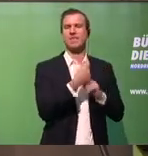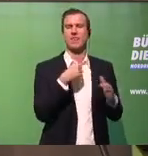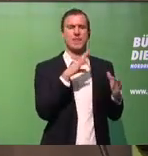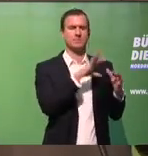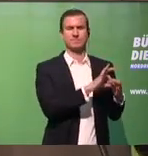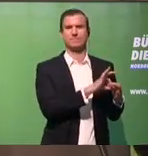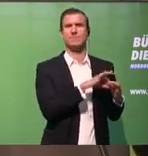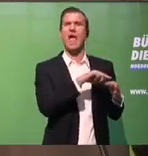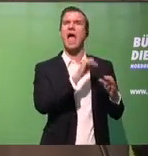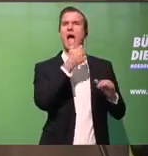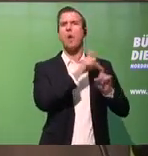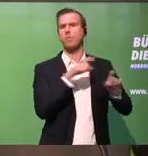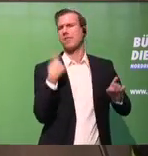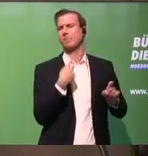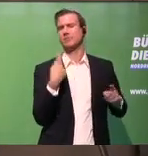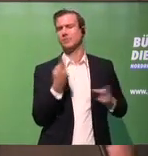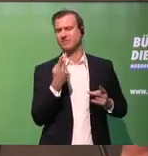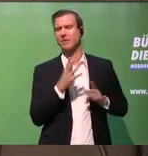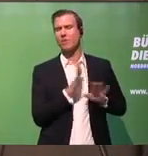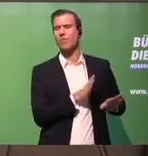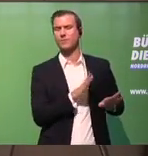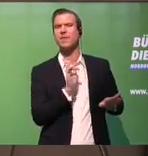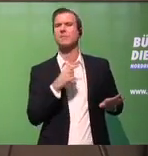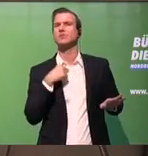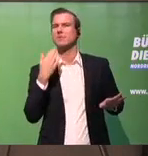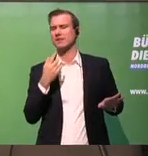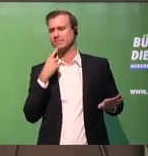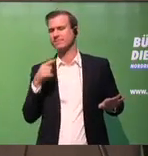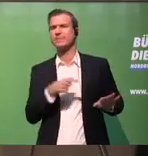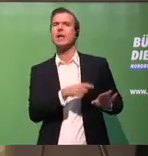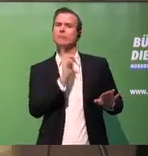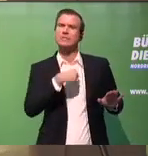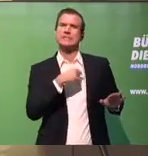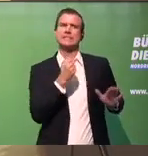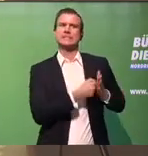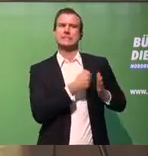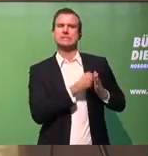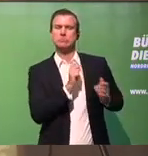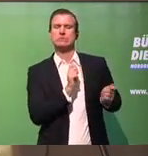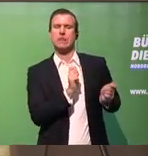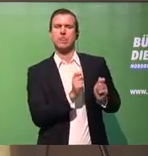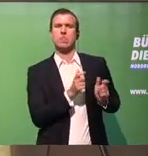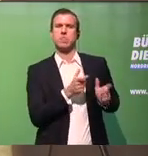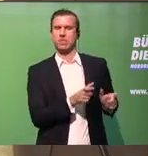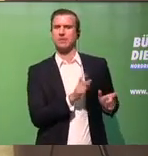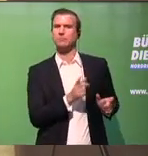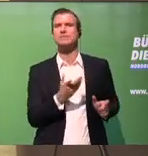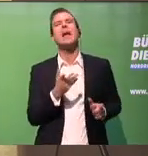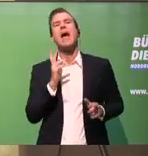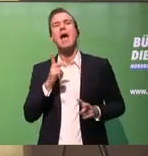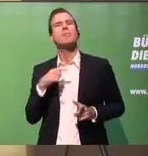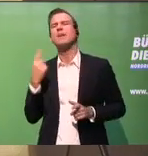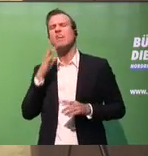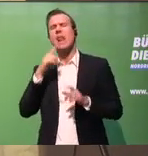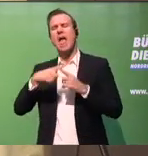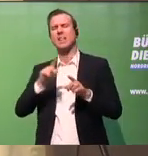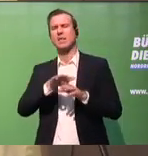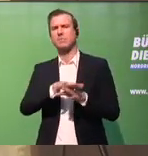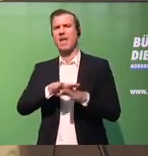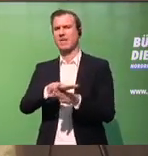unser Hauptanliegen ist, dagegen zu arbeiten, dagegen zu kämpfen, da Vorsorge zu treffen, sondern es sind viele andere